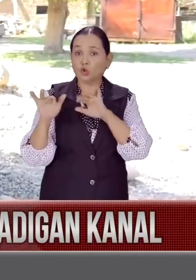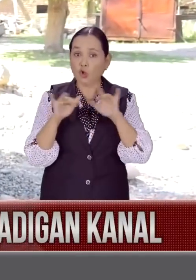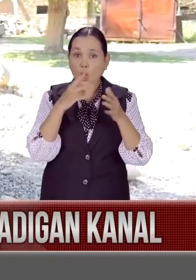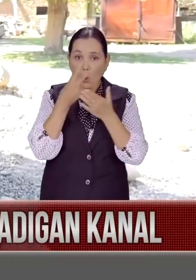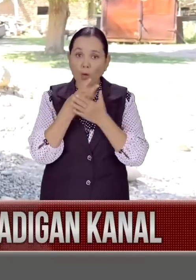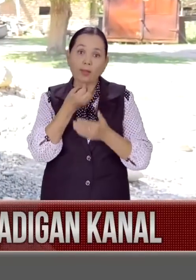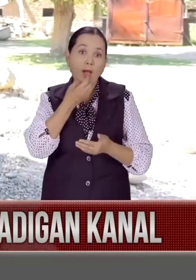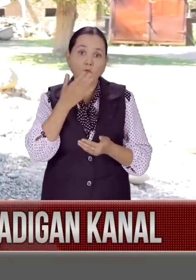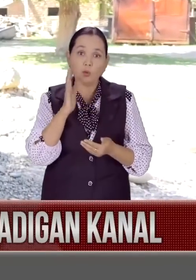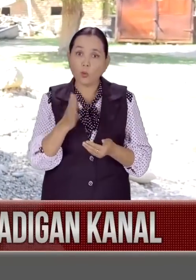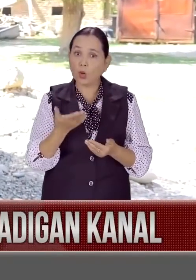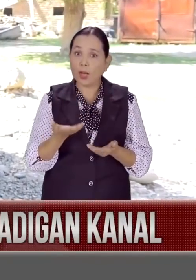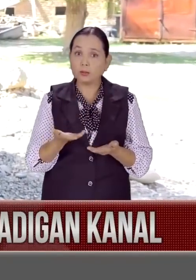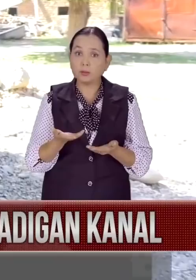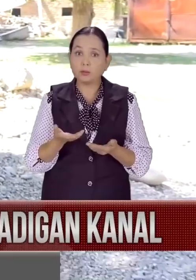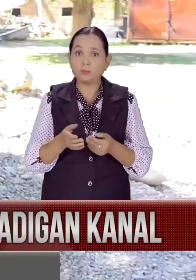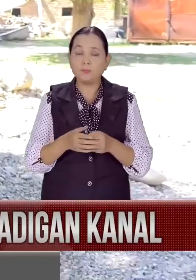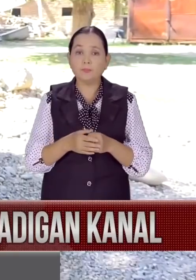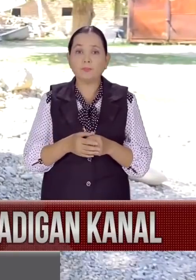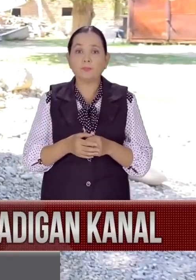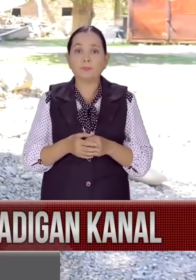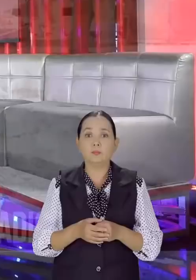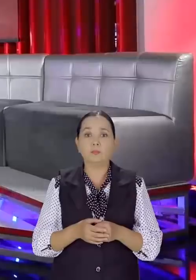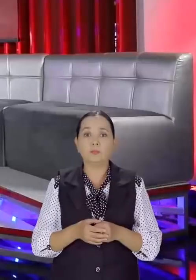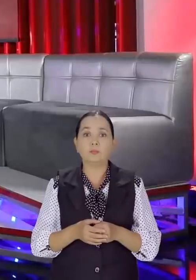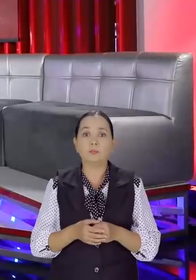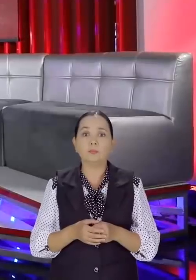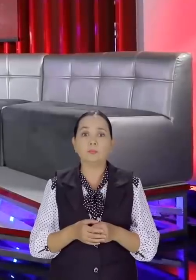chorasini ko'rsanglar yaxshi bo'lardi.